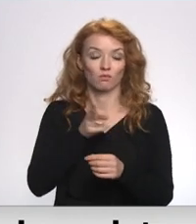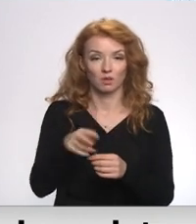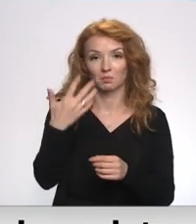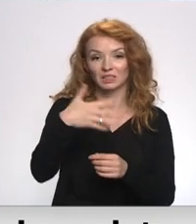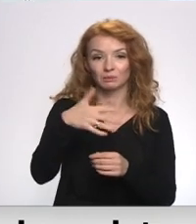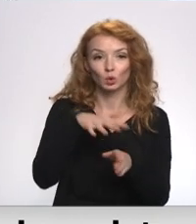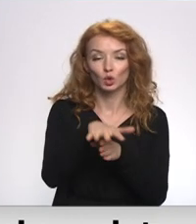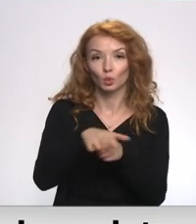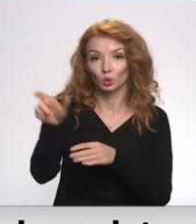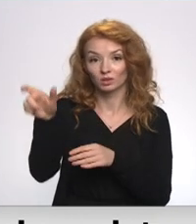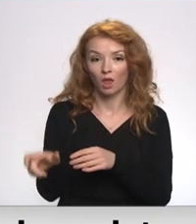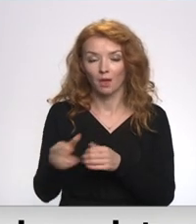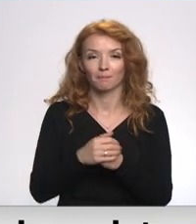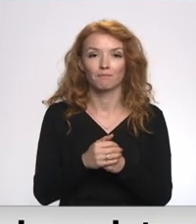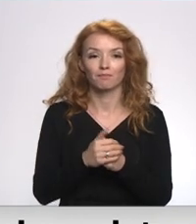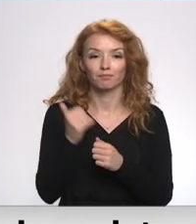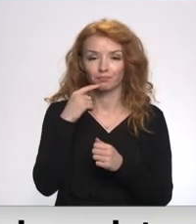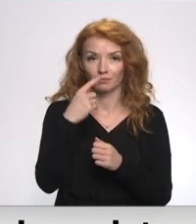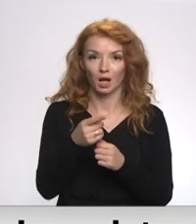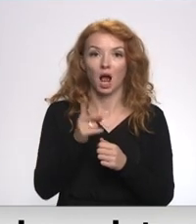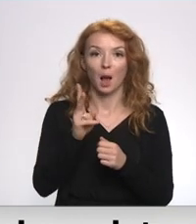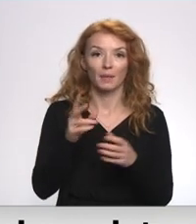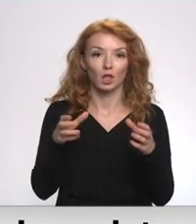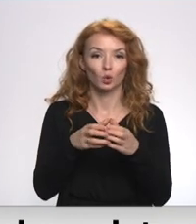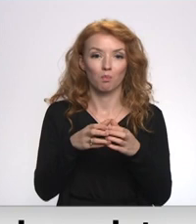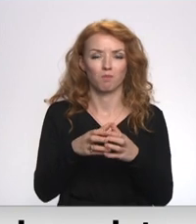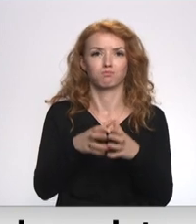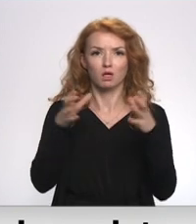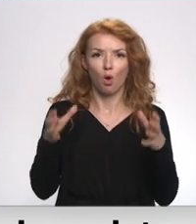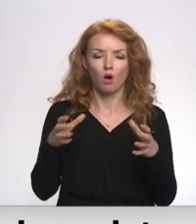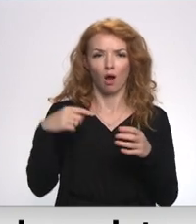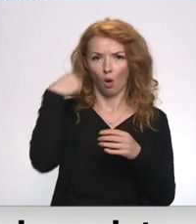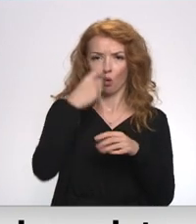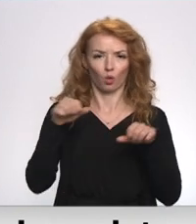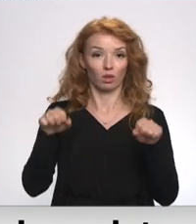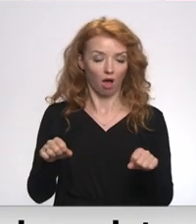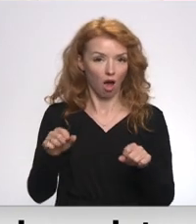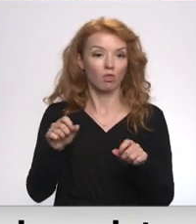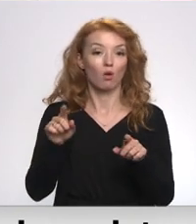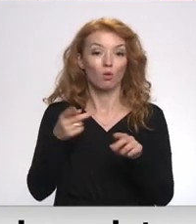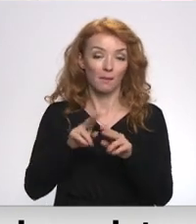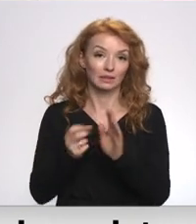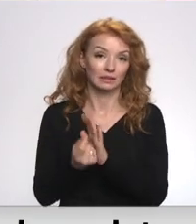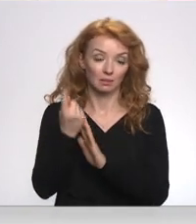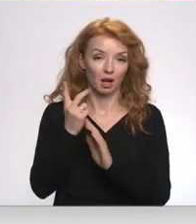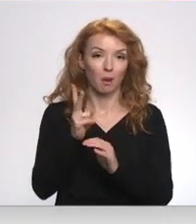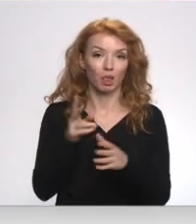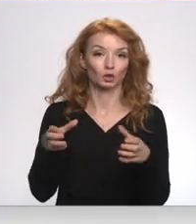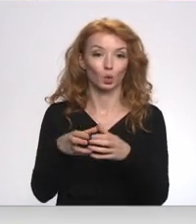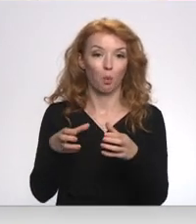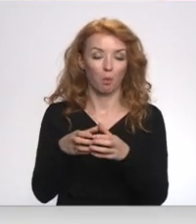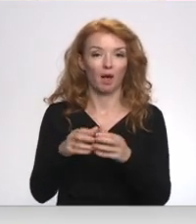50 uzbrucēju. Pieauga Kabilas grupas autoritāte un bija viens no tādiem arī cēloņiem, kāpēc Kabilas grupa